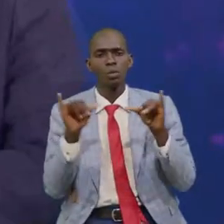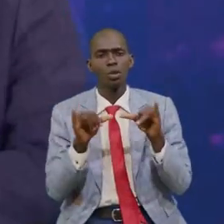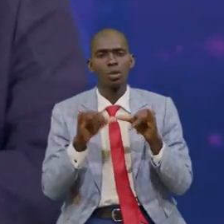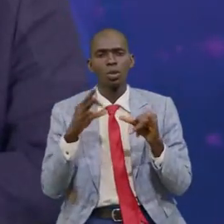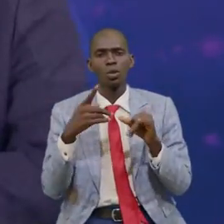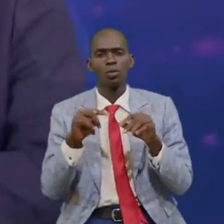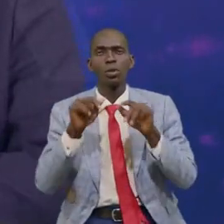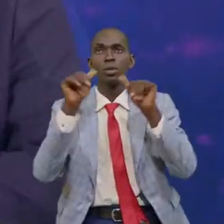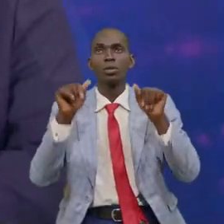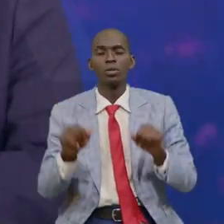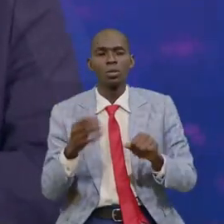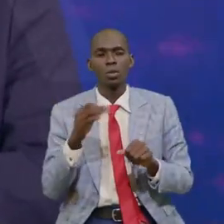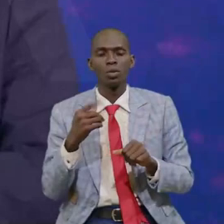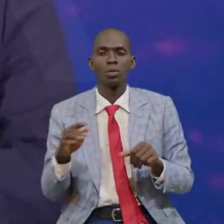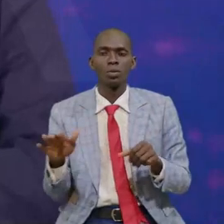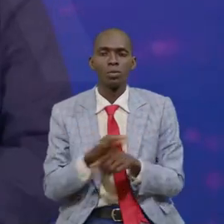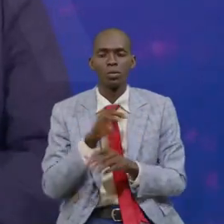parfaite de Christ.